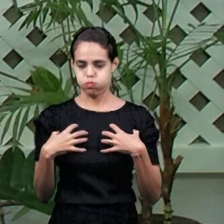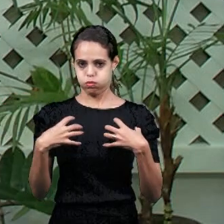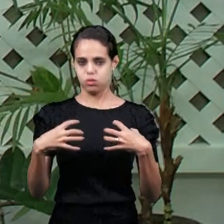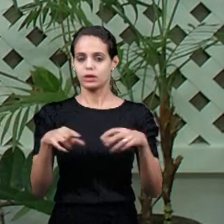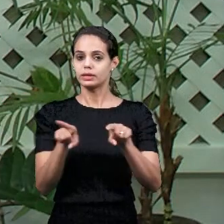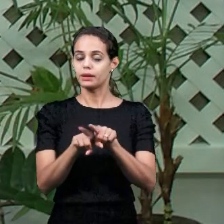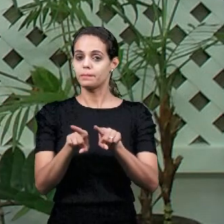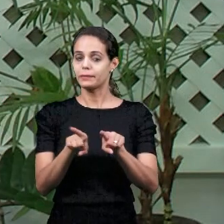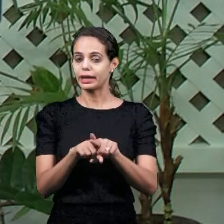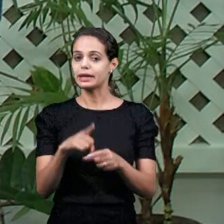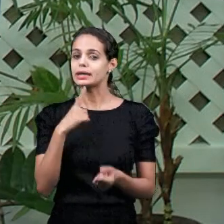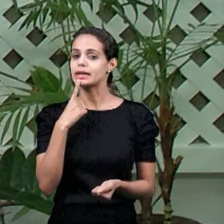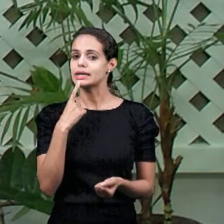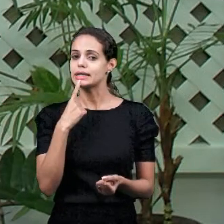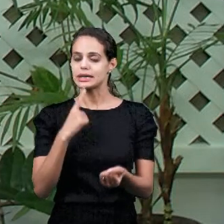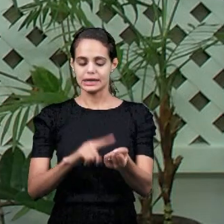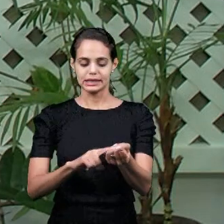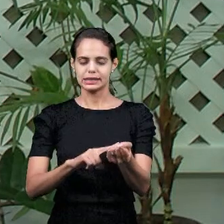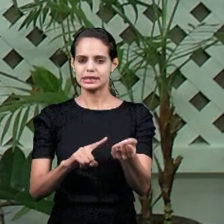va être rempli